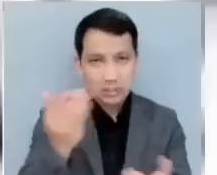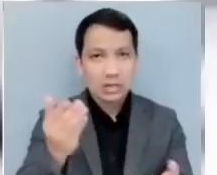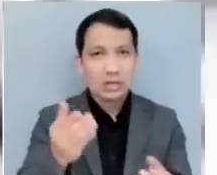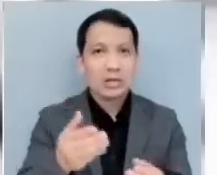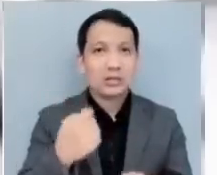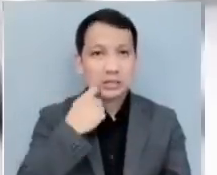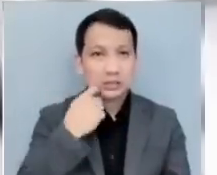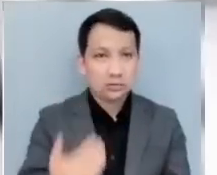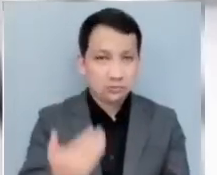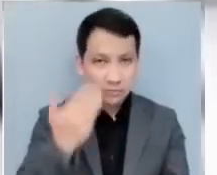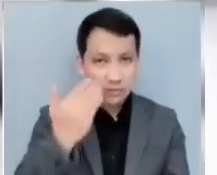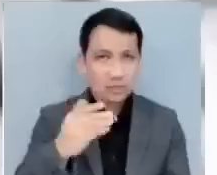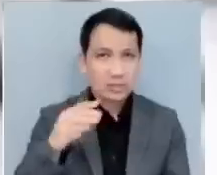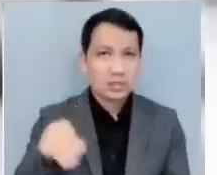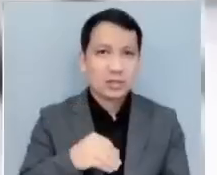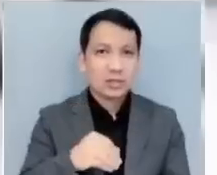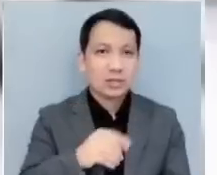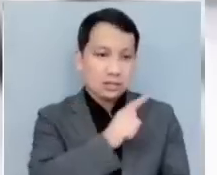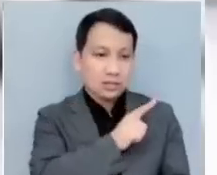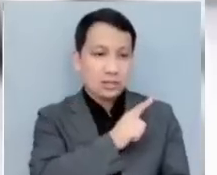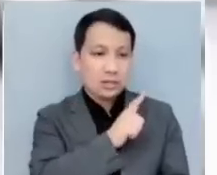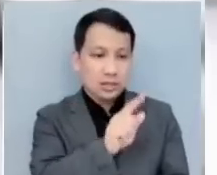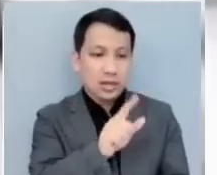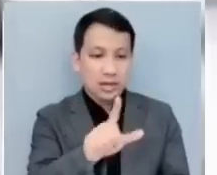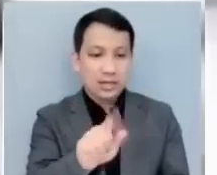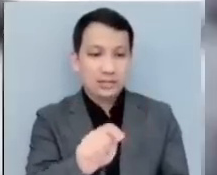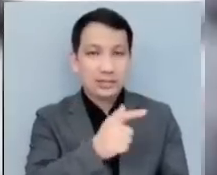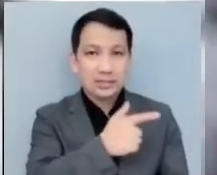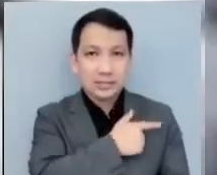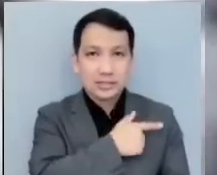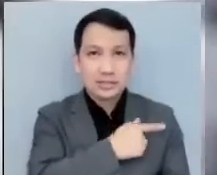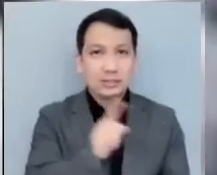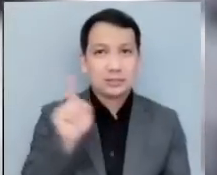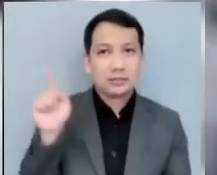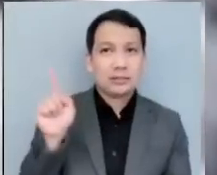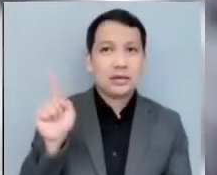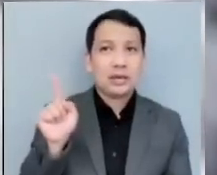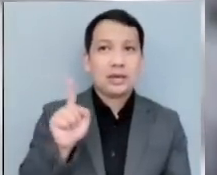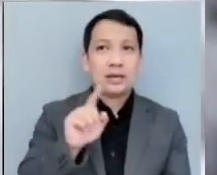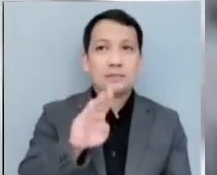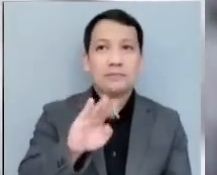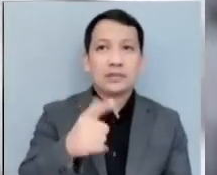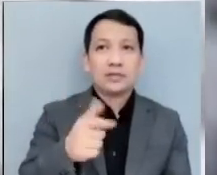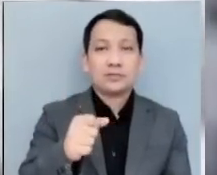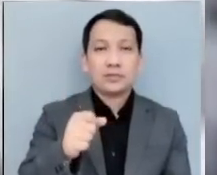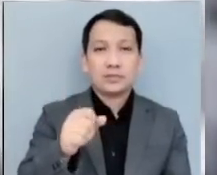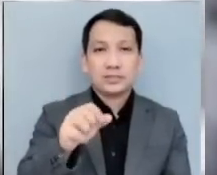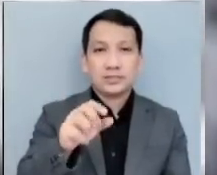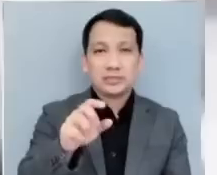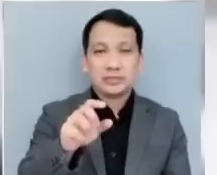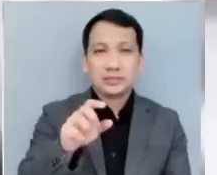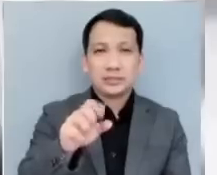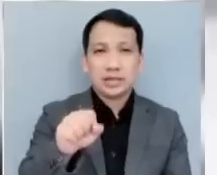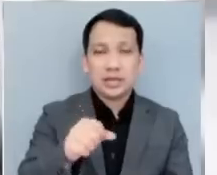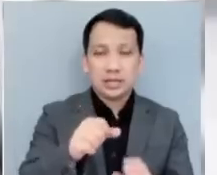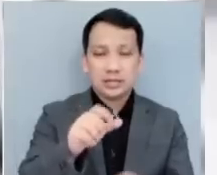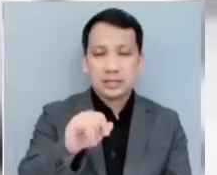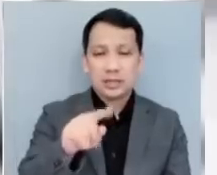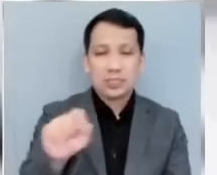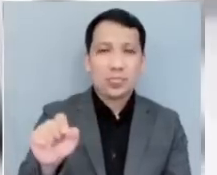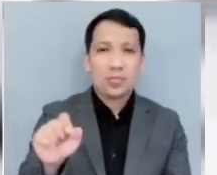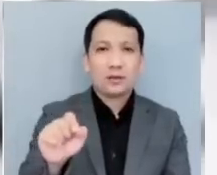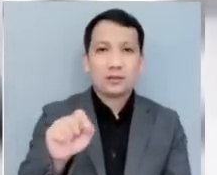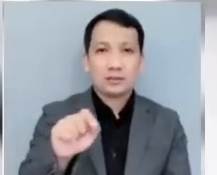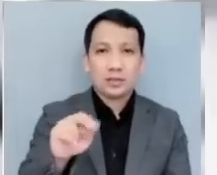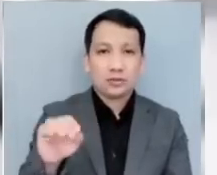umaga, si Lieutenant General Benjamin Santos Jr., ang dating Deputy Chief for Operations ng PNP at isa sa mga